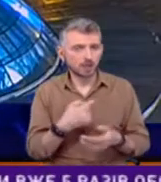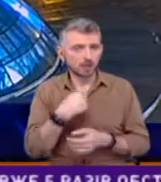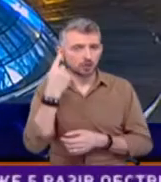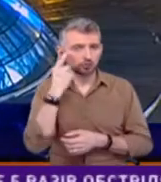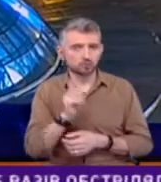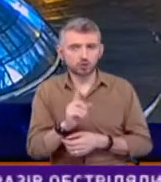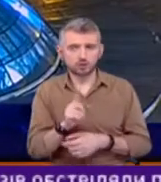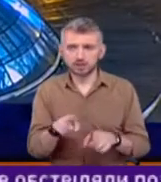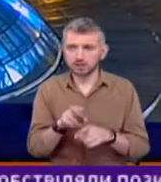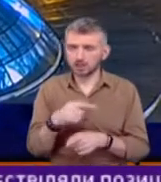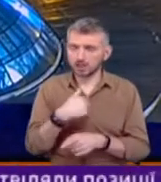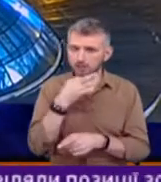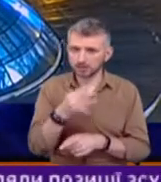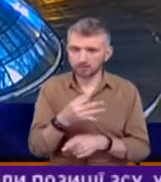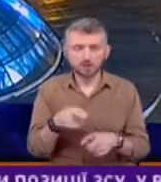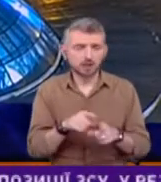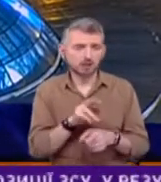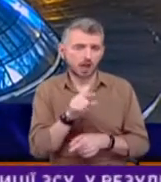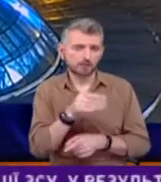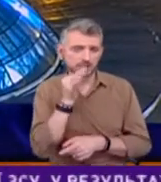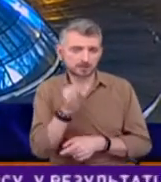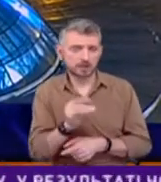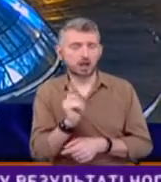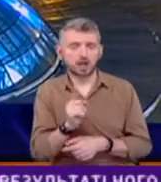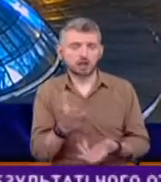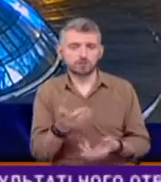думаю, що... Такі, як я сказав, чи ні? Такі, як ви сказали, але